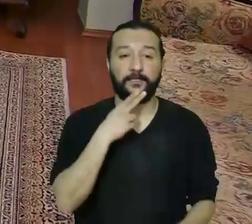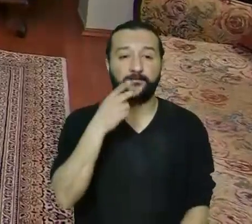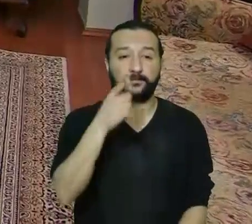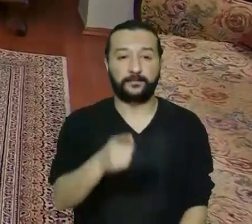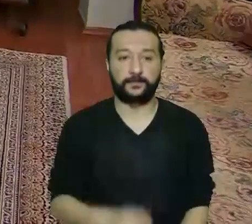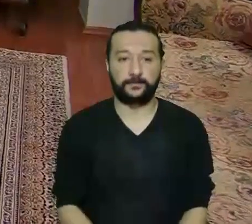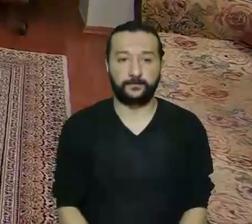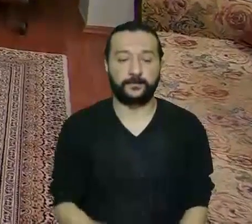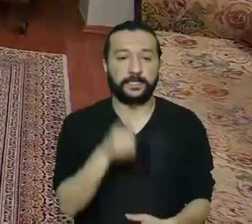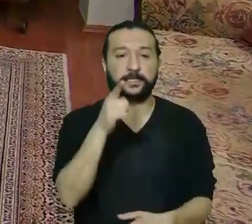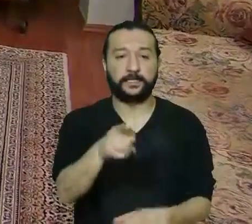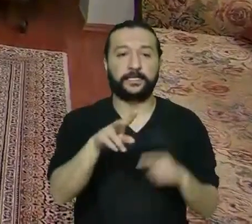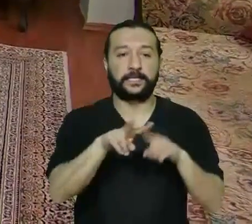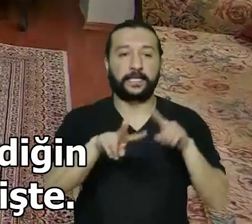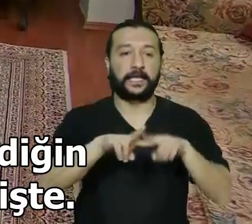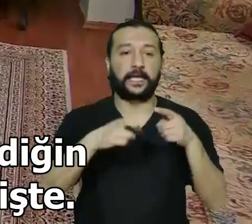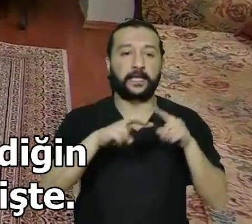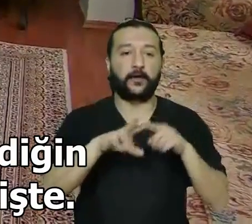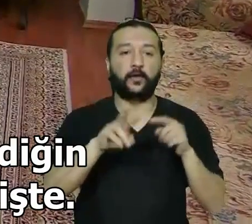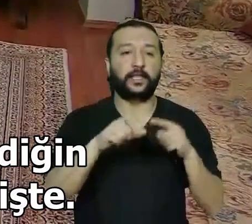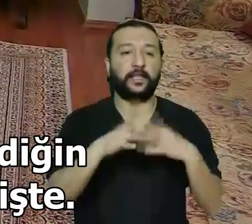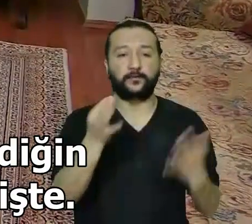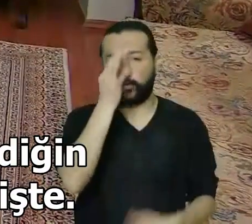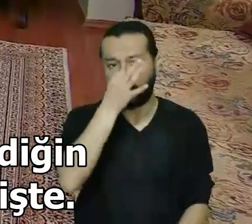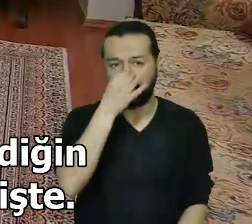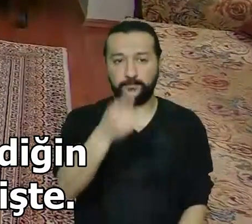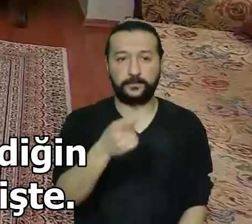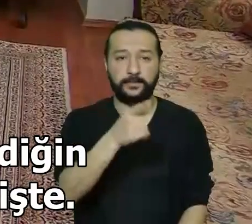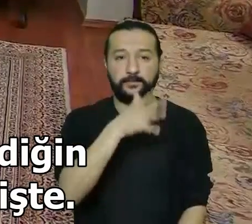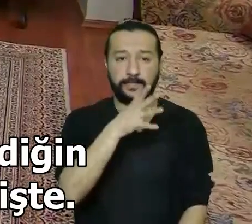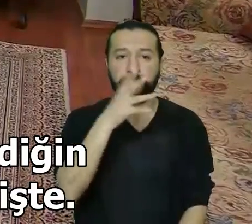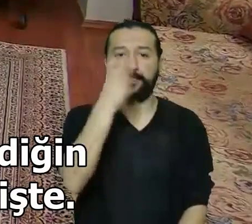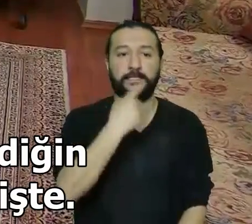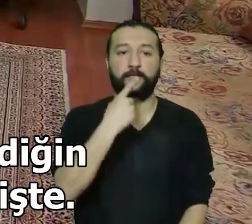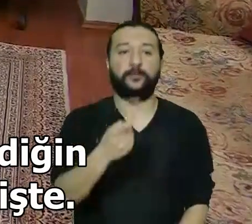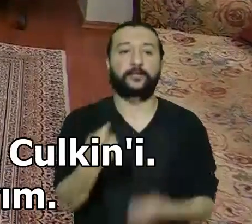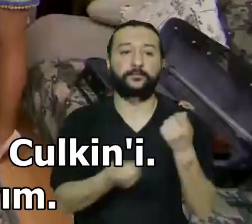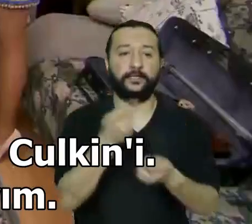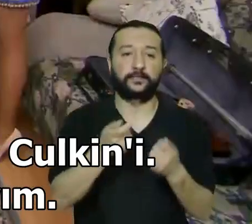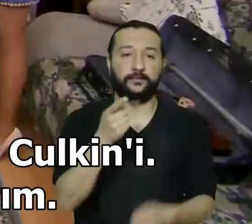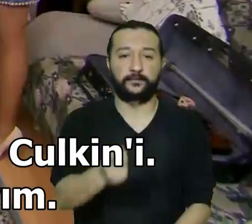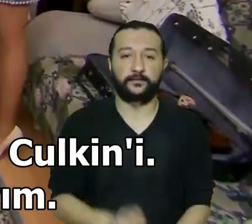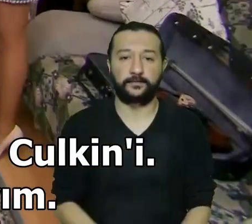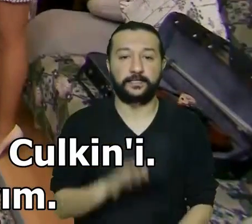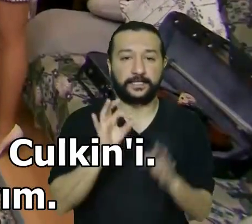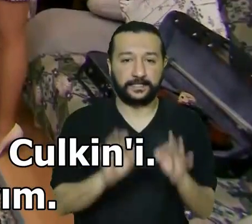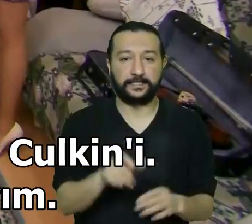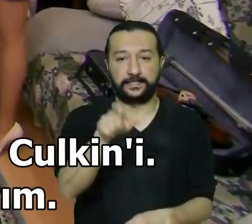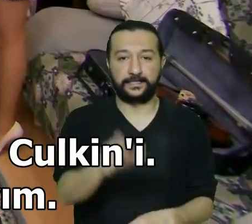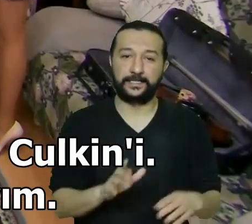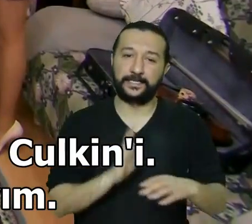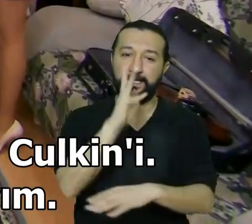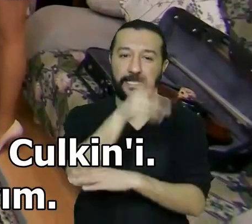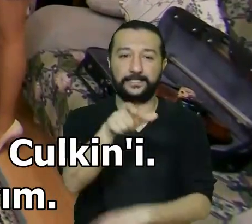Yanına yürüdü. Neymiş bu karaoke? Çok kolaymış be kankacığım. Bildiğin şarkı söyleme makinesiymiş işte. İşte efendim